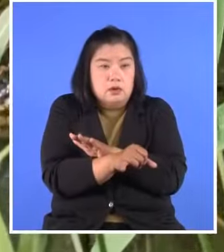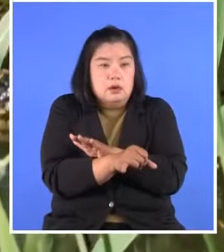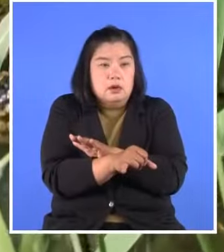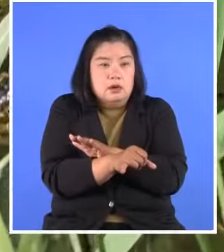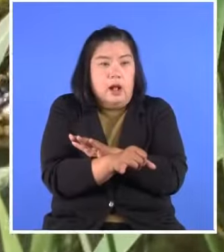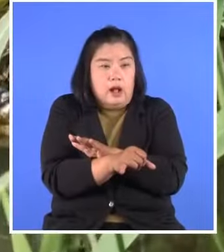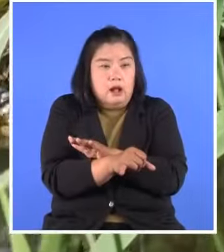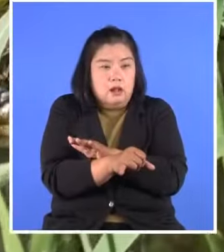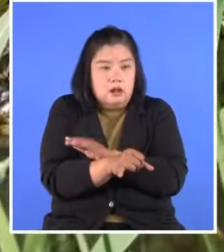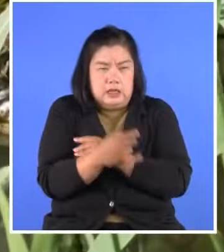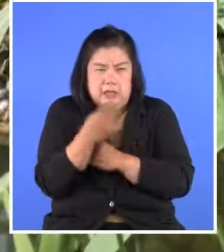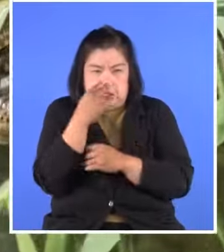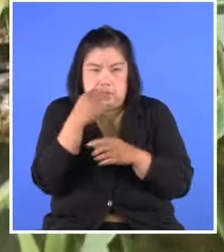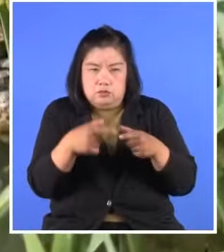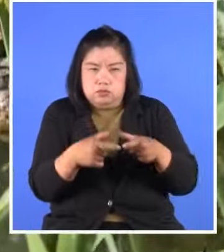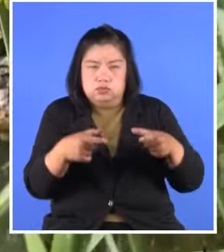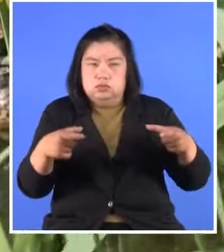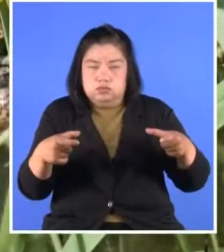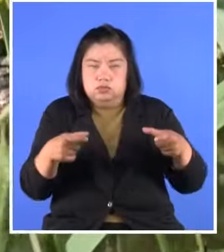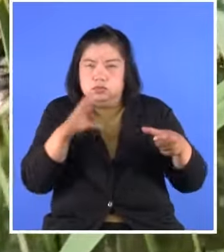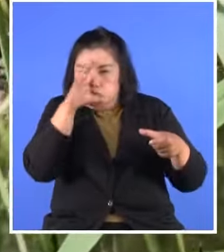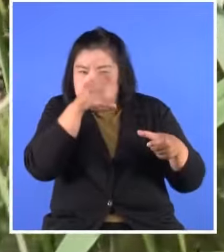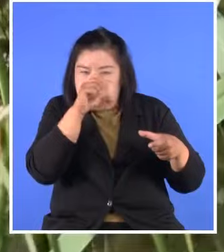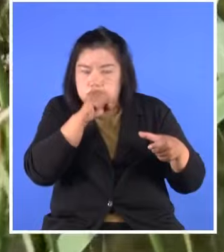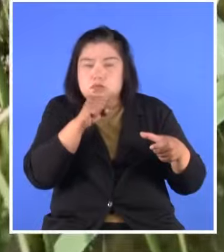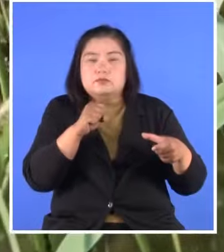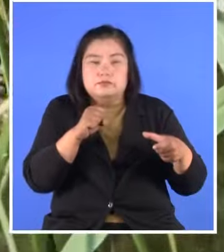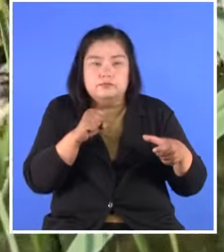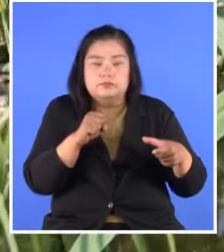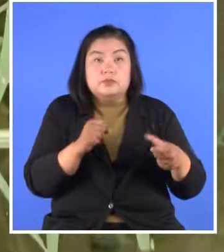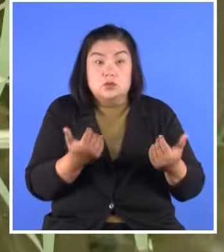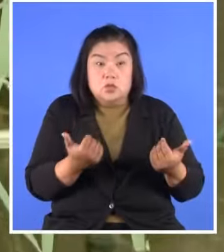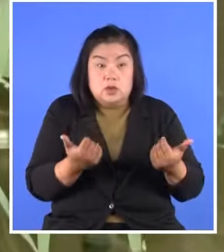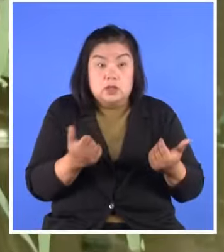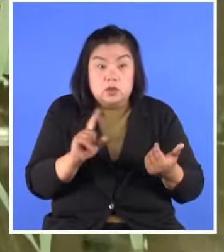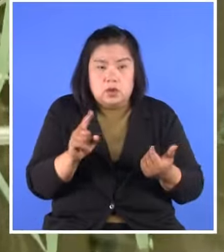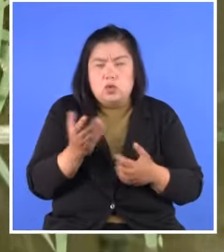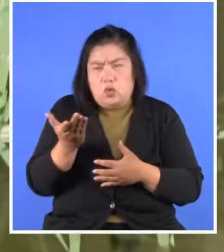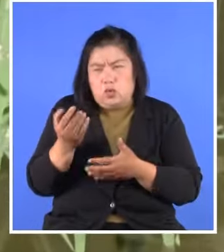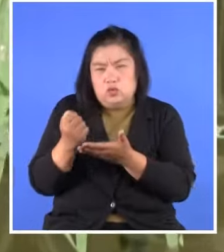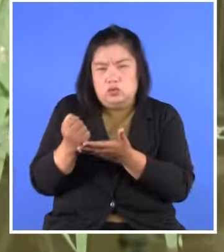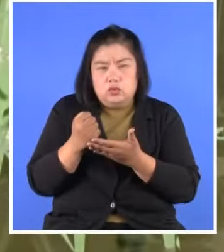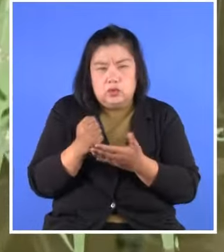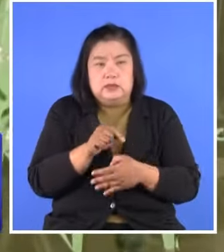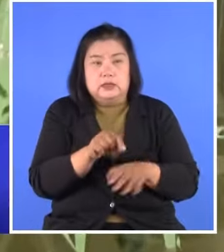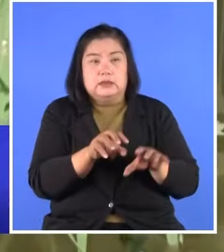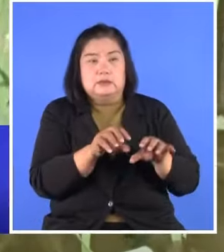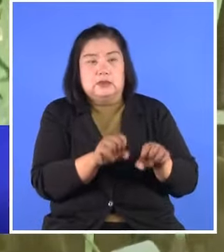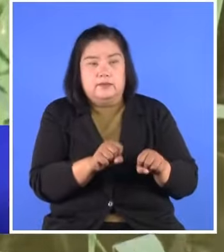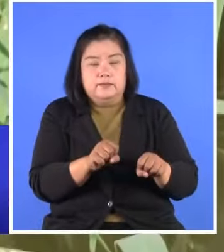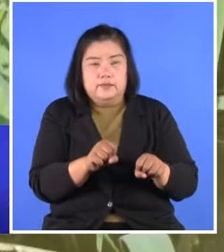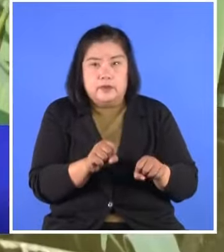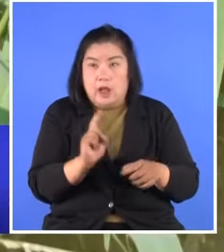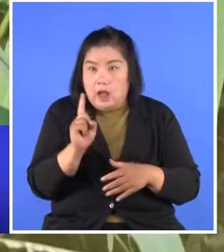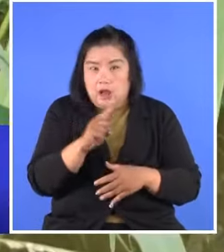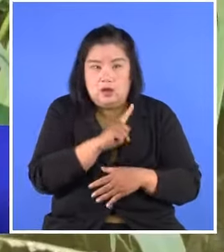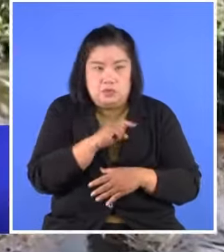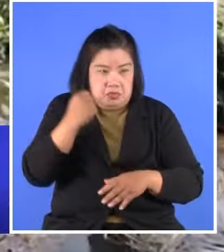เนี่ยไม่เล็กว่าอย่างงั้นเนี่ยตัวไม่เล็กนะทีนี้สุดท้ายก็ต้องพึ่งเจ้าหน้าที่ฮะก็ต้องไปพึ่งนี่ไกลทองเอ่อเนี่ยไกล